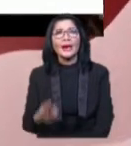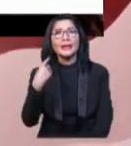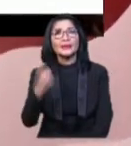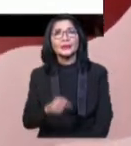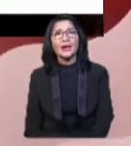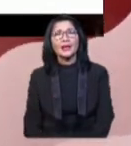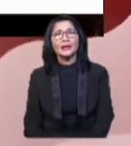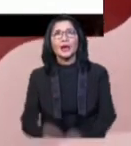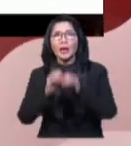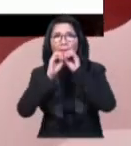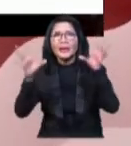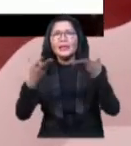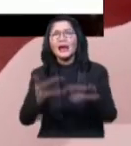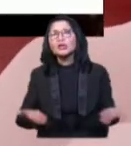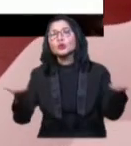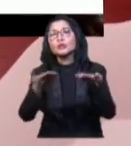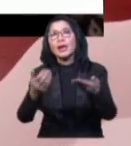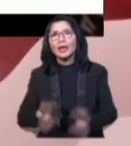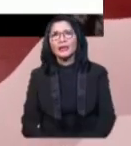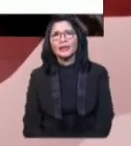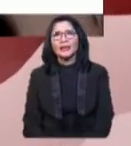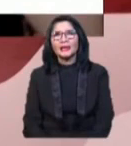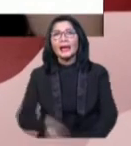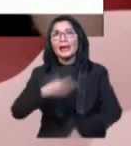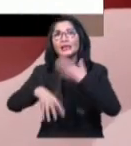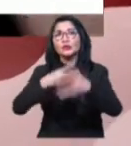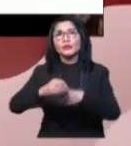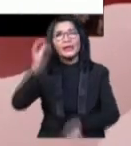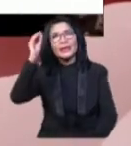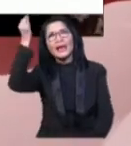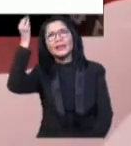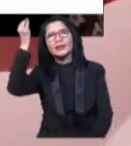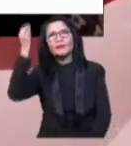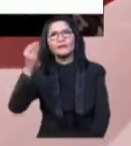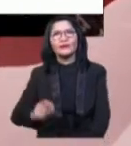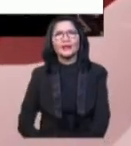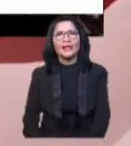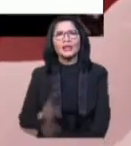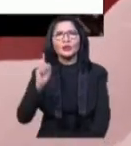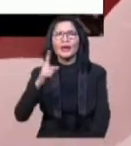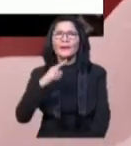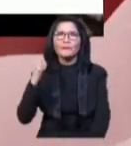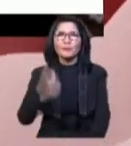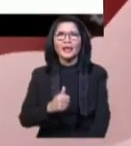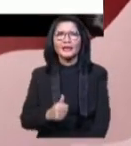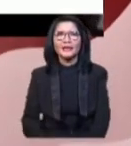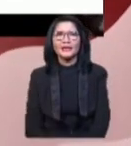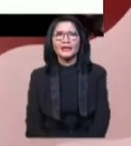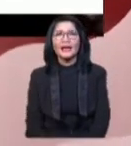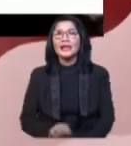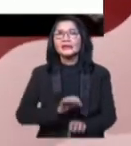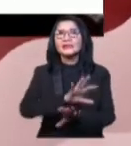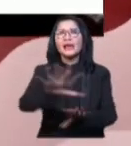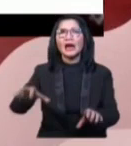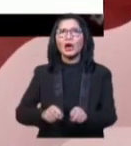social media, karena kalau kita ngomongin industri kreatif itu melekat sekali. Tools yang paling mudah dijangkau oleh semua